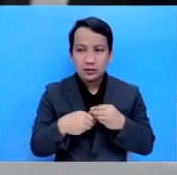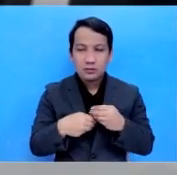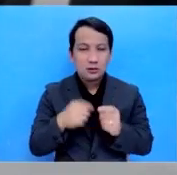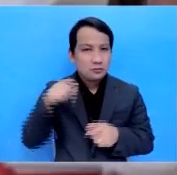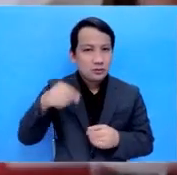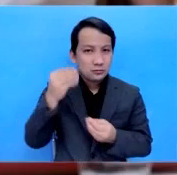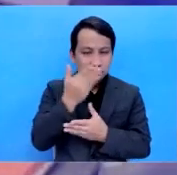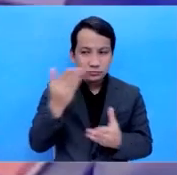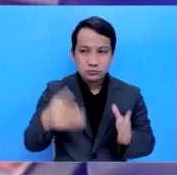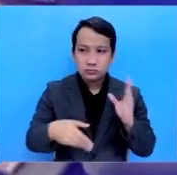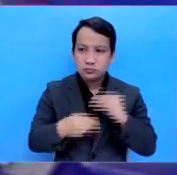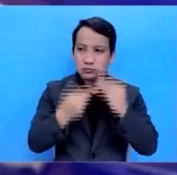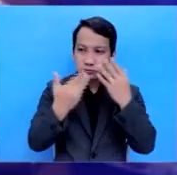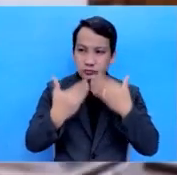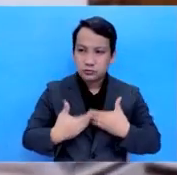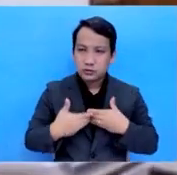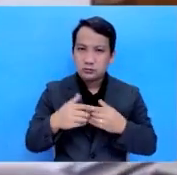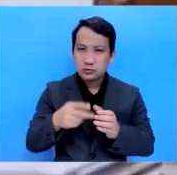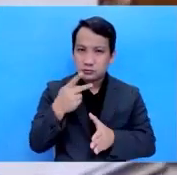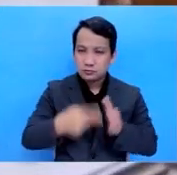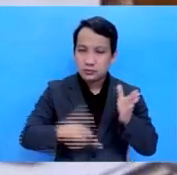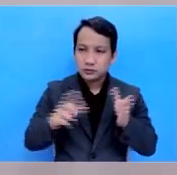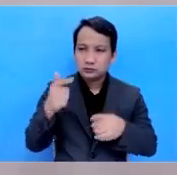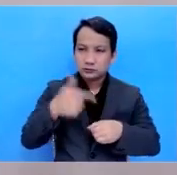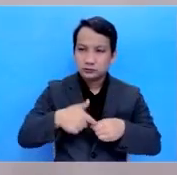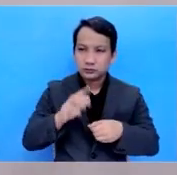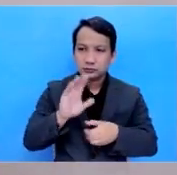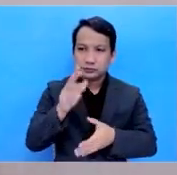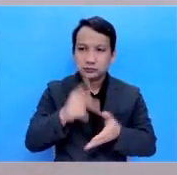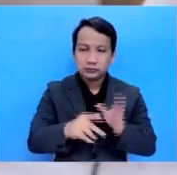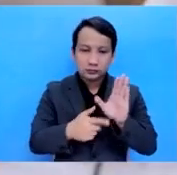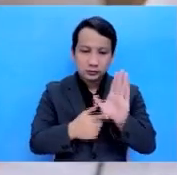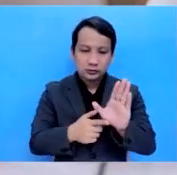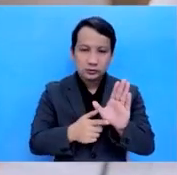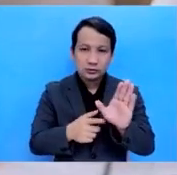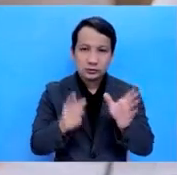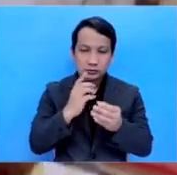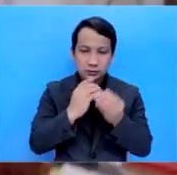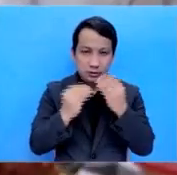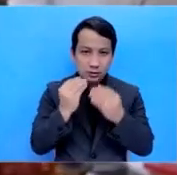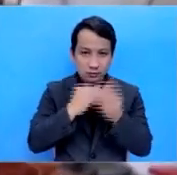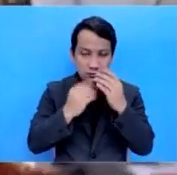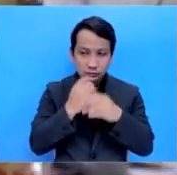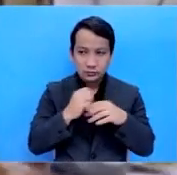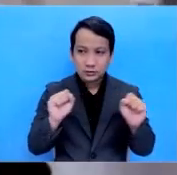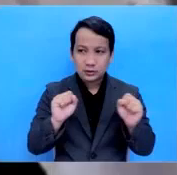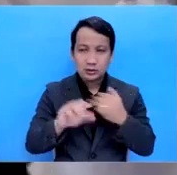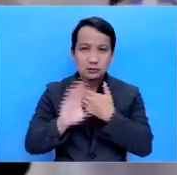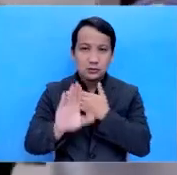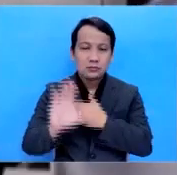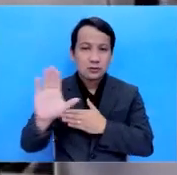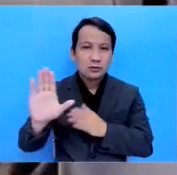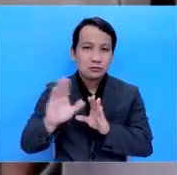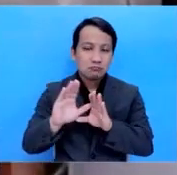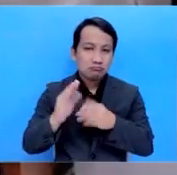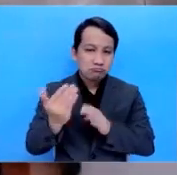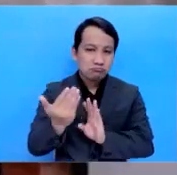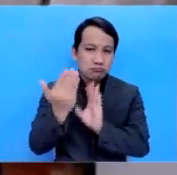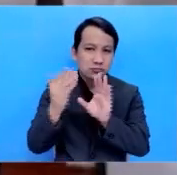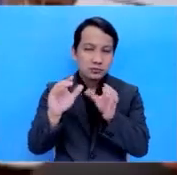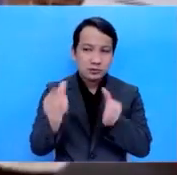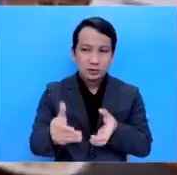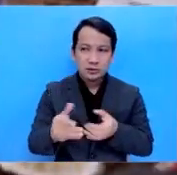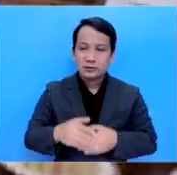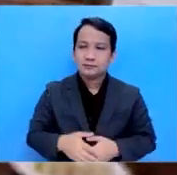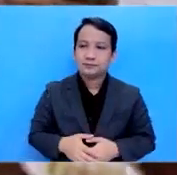sa pagtaas ng presyo ng petrolyo at mga bilihin, issue sa food security at ang pagbabalik sa face-to-face classes. Kaya